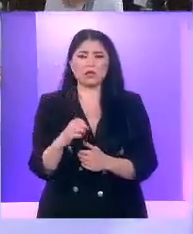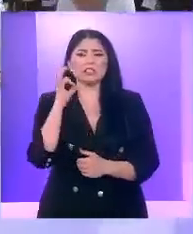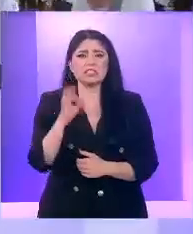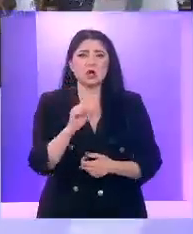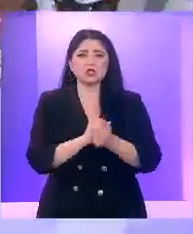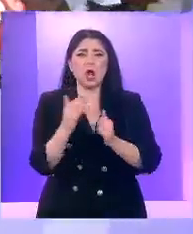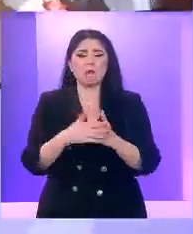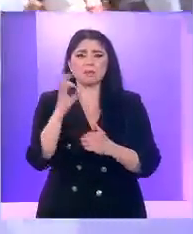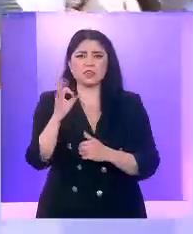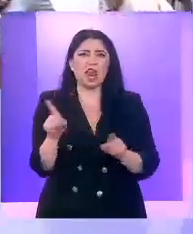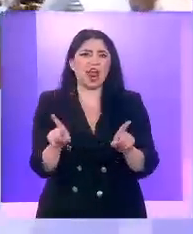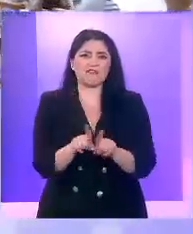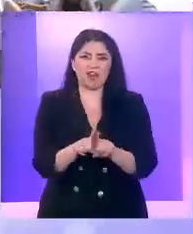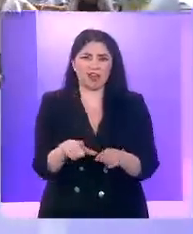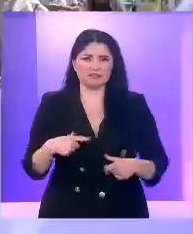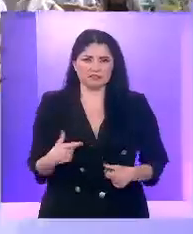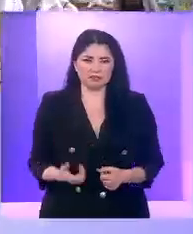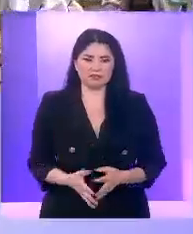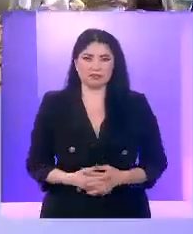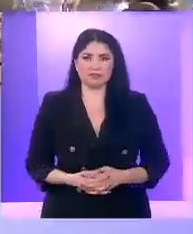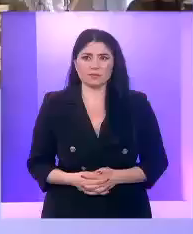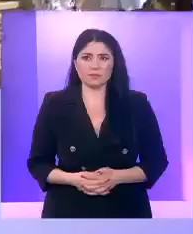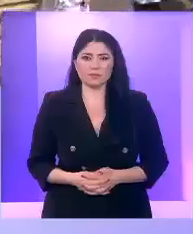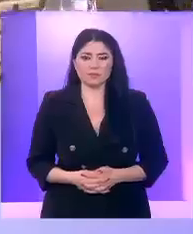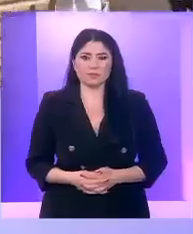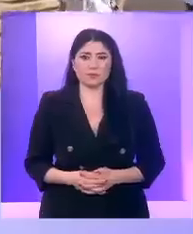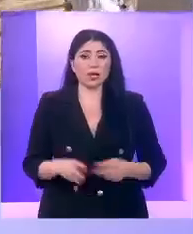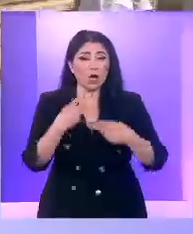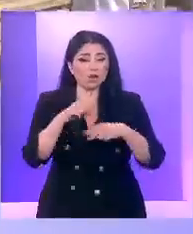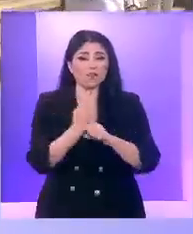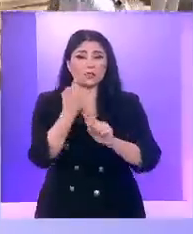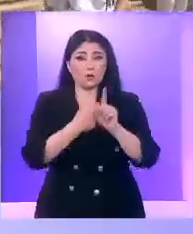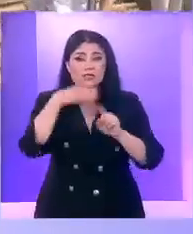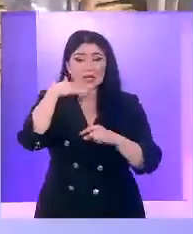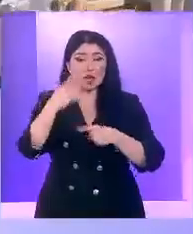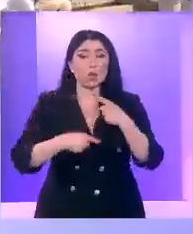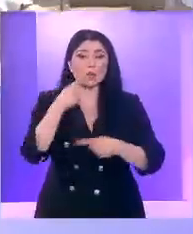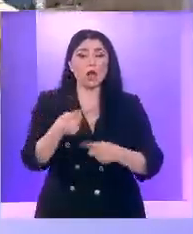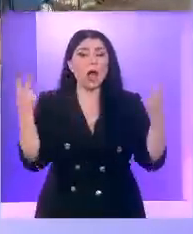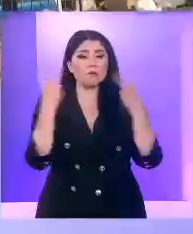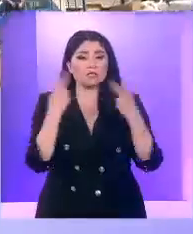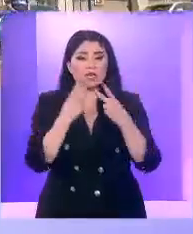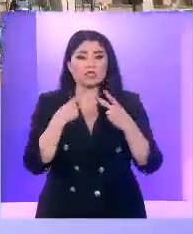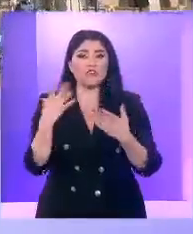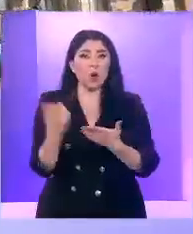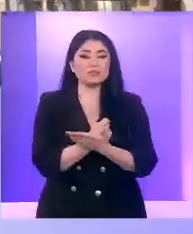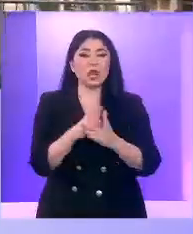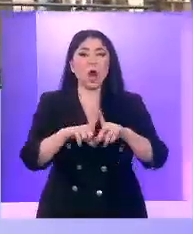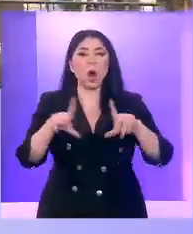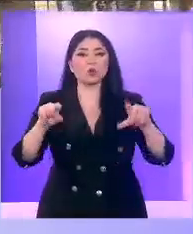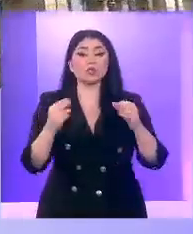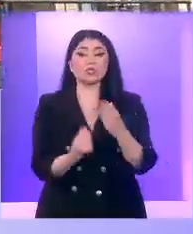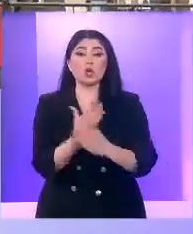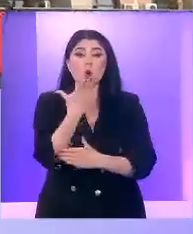ori aproape de zero, cam același lucru este. În continuare veți protesta și în zilele următoare. Înțeleg că se va obține o